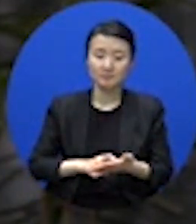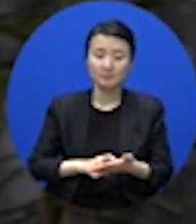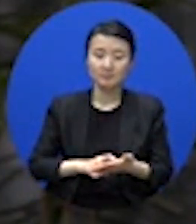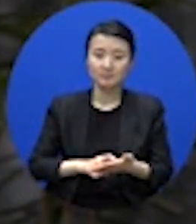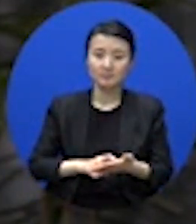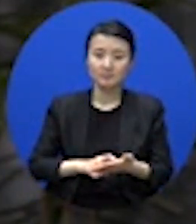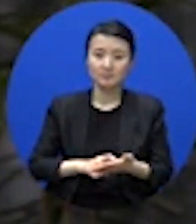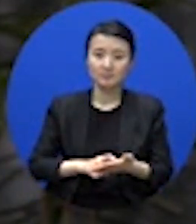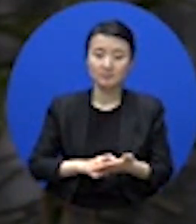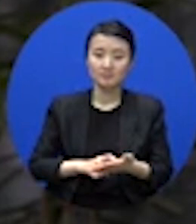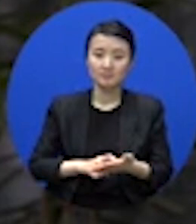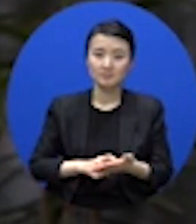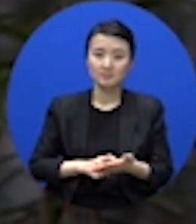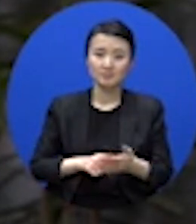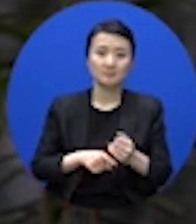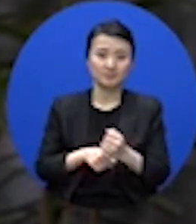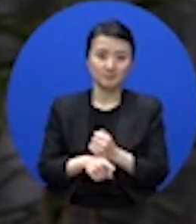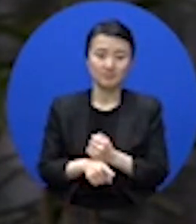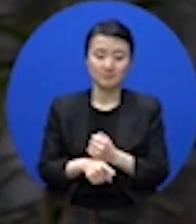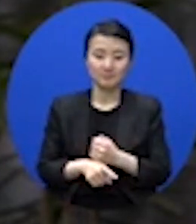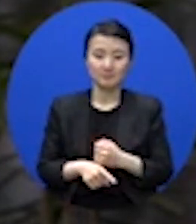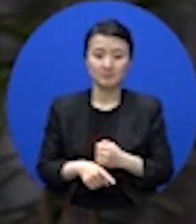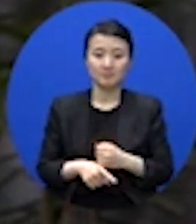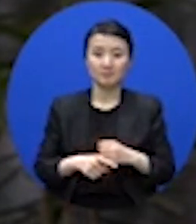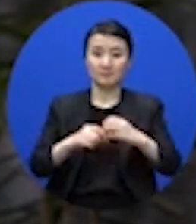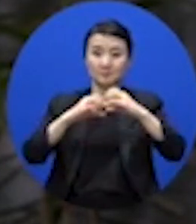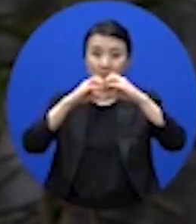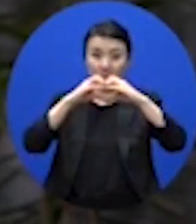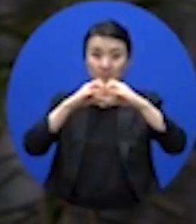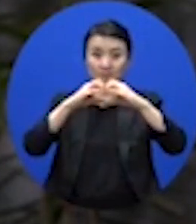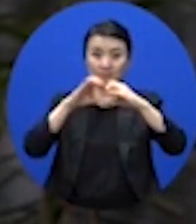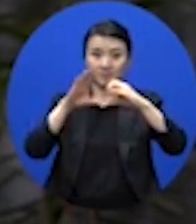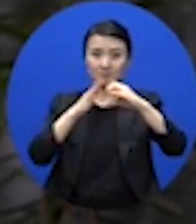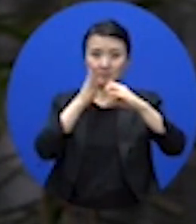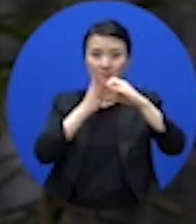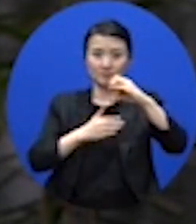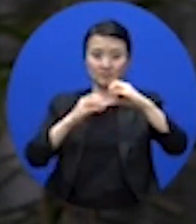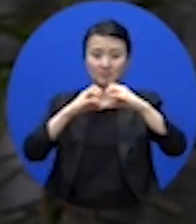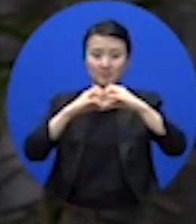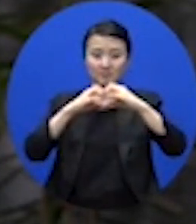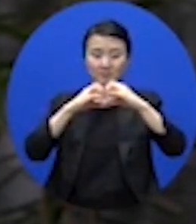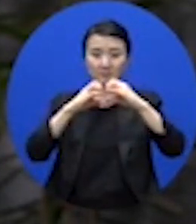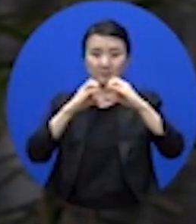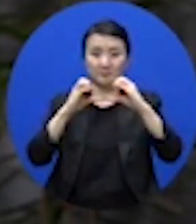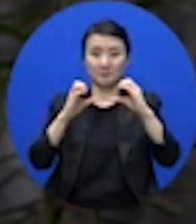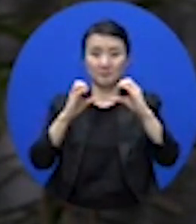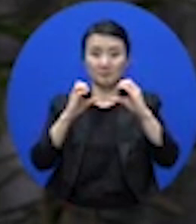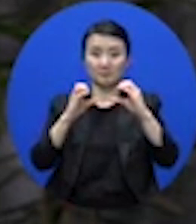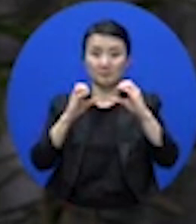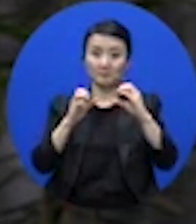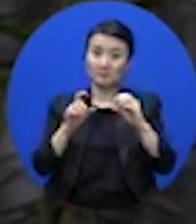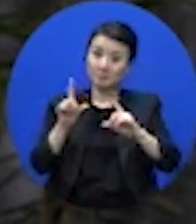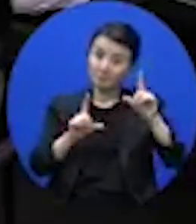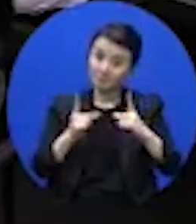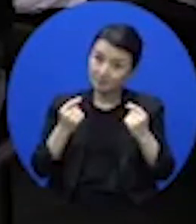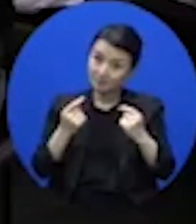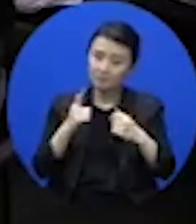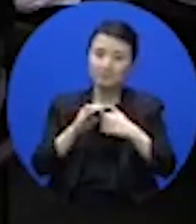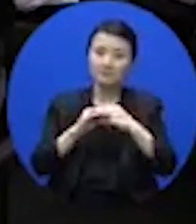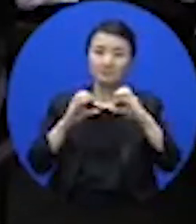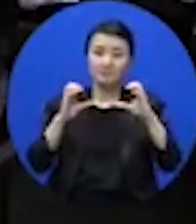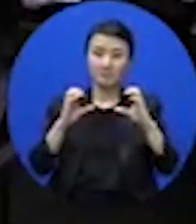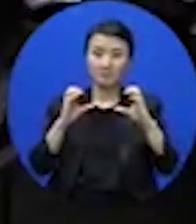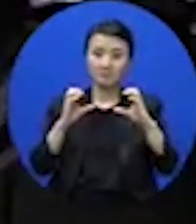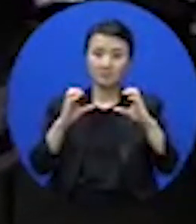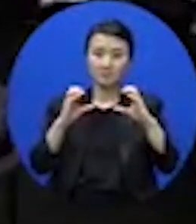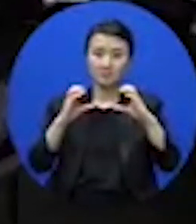여러분들이 어떻게 보이시나요? 하나의 하트가 있는데 이게 분리되고 있는 것처럼 보이세요? 아니면